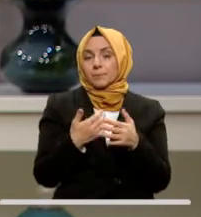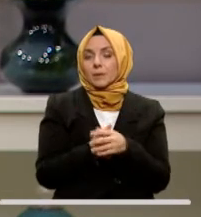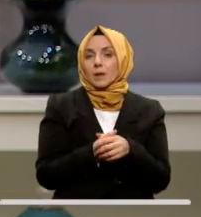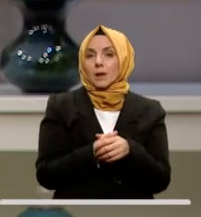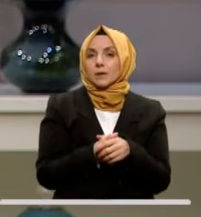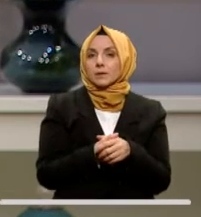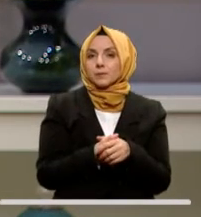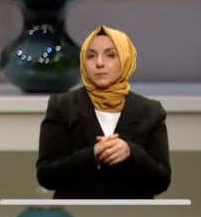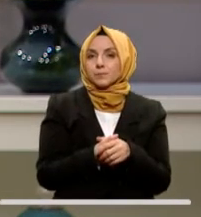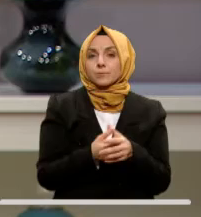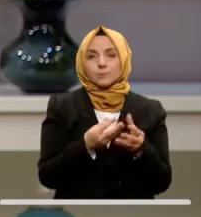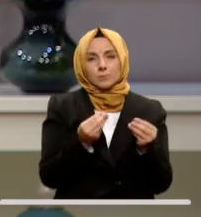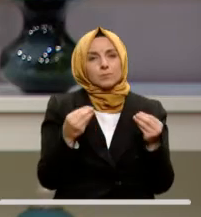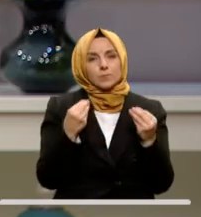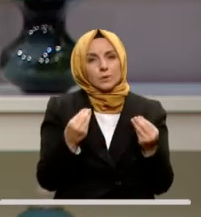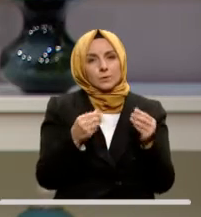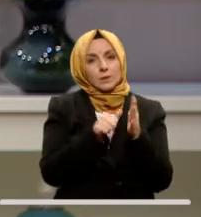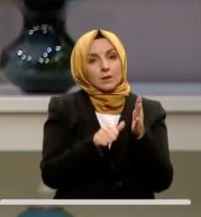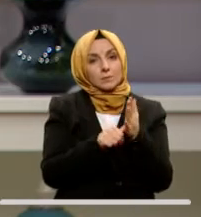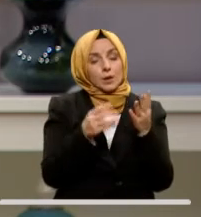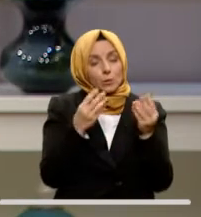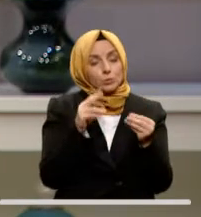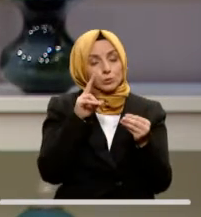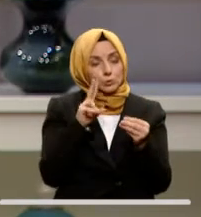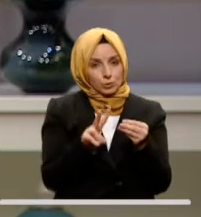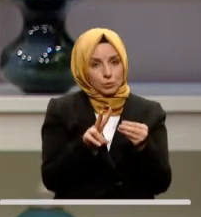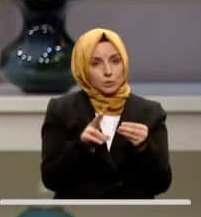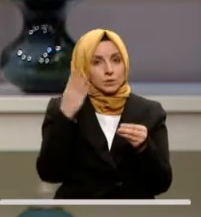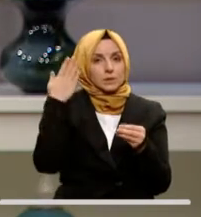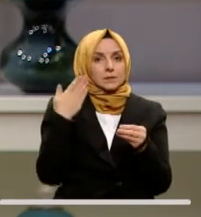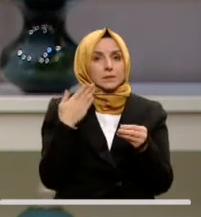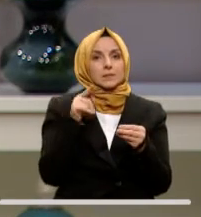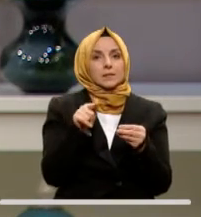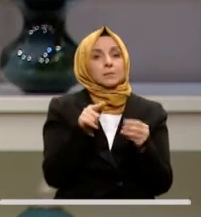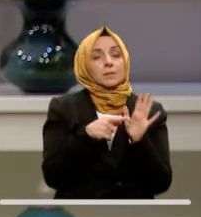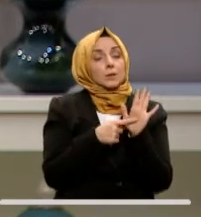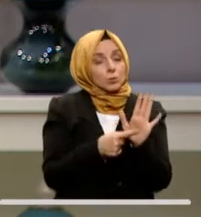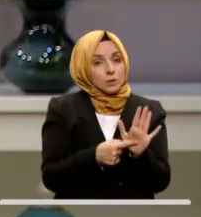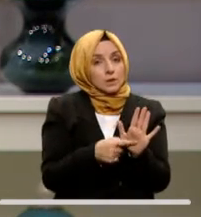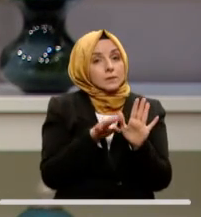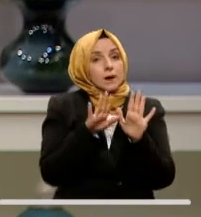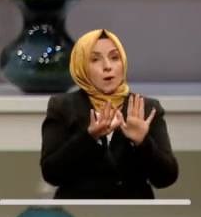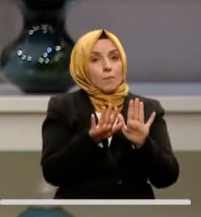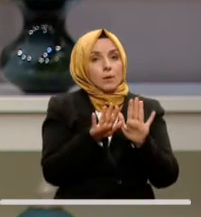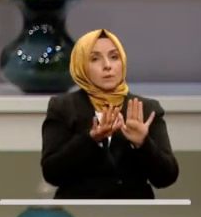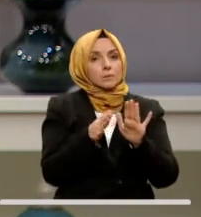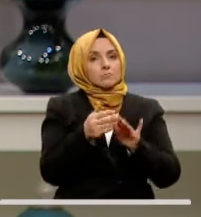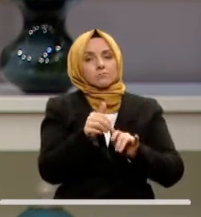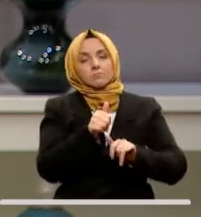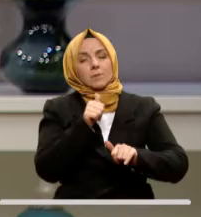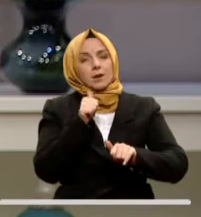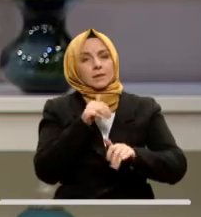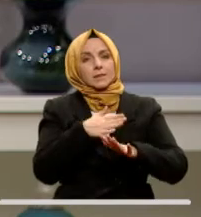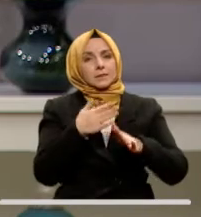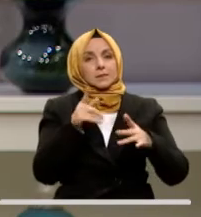Bey Çok güzel takımlar ortaya çıkmış görüyoruz burada izleyicilerimize de yansıttık ekranımız dan ama arkadan nasıl bir hazırlık